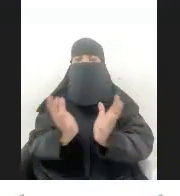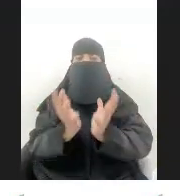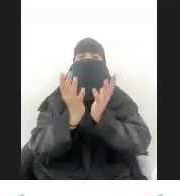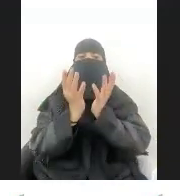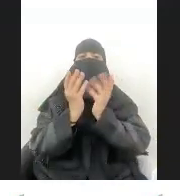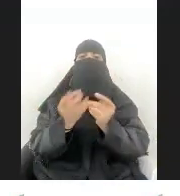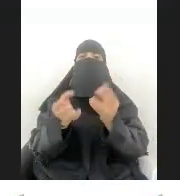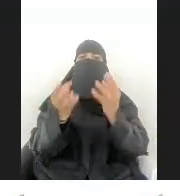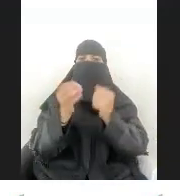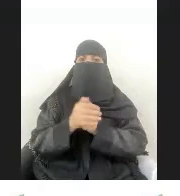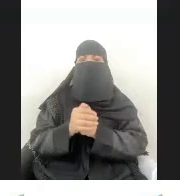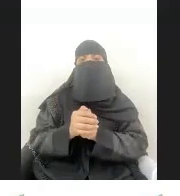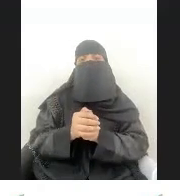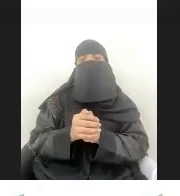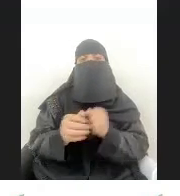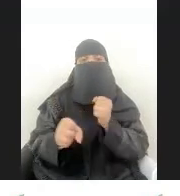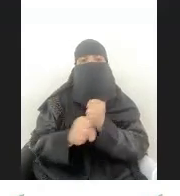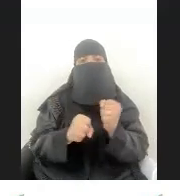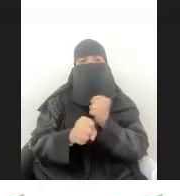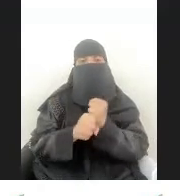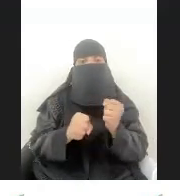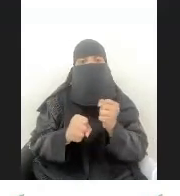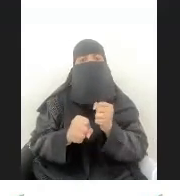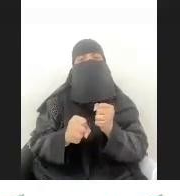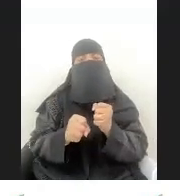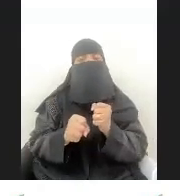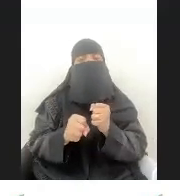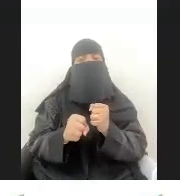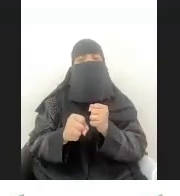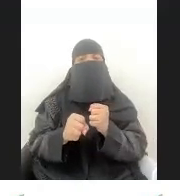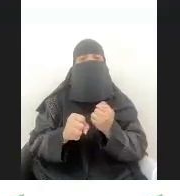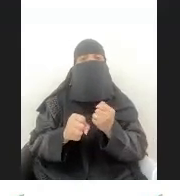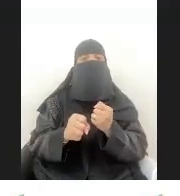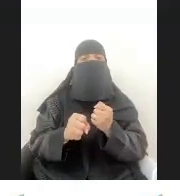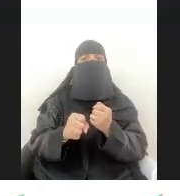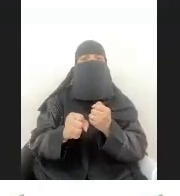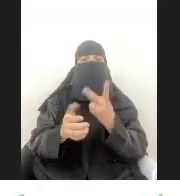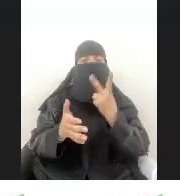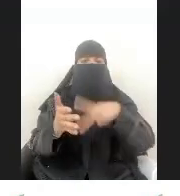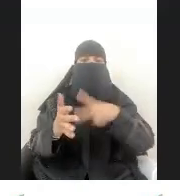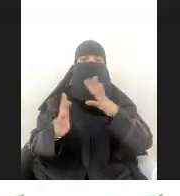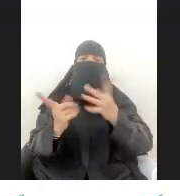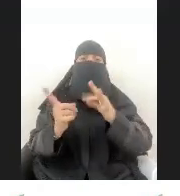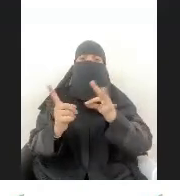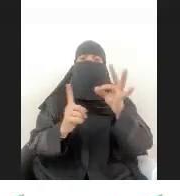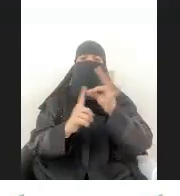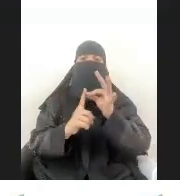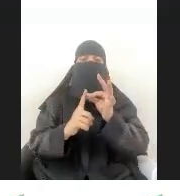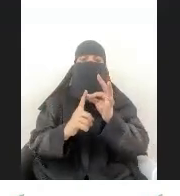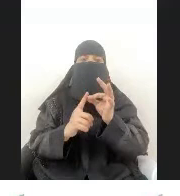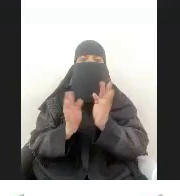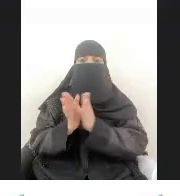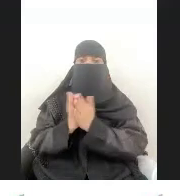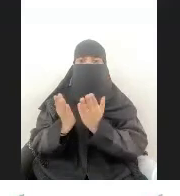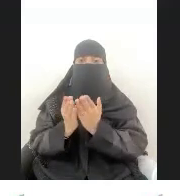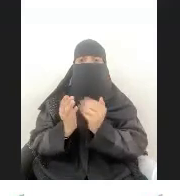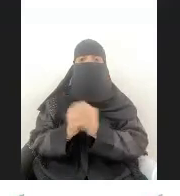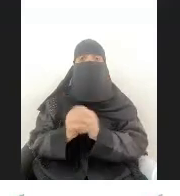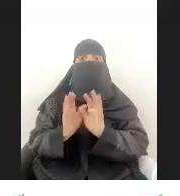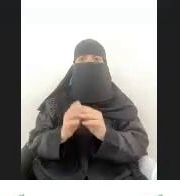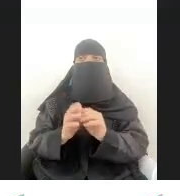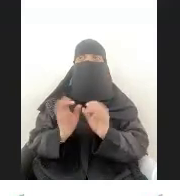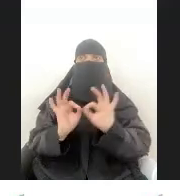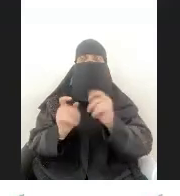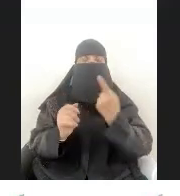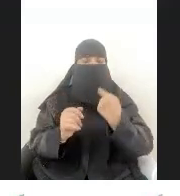اللي هناخدها تعتمد على أهداف المادة حقتنا. فيصير يا جماعة إذا تبغوا